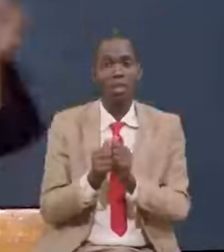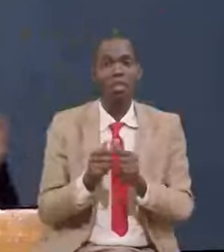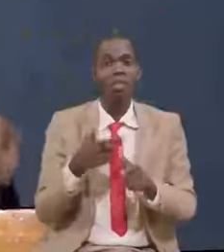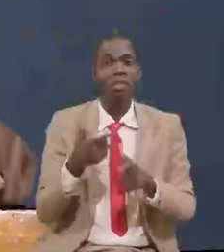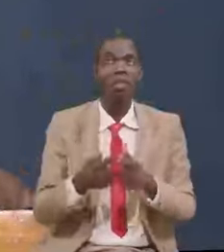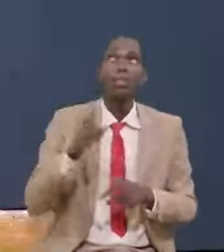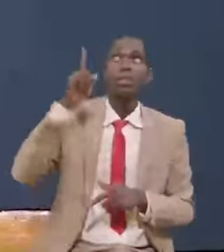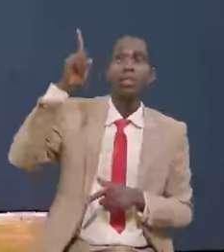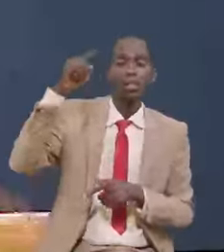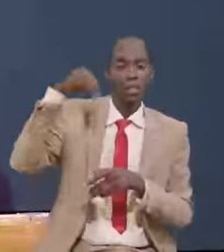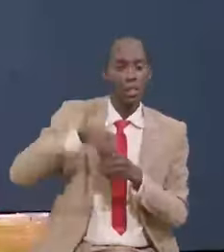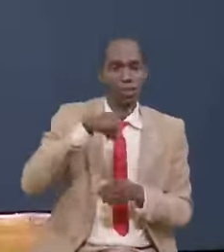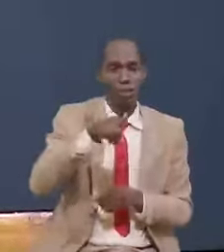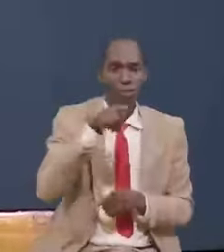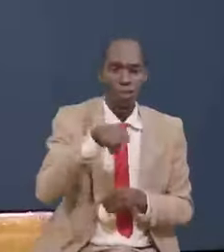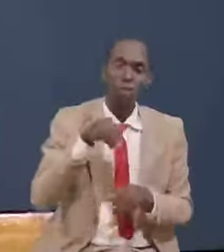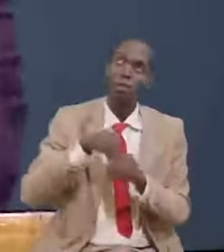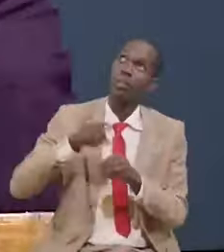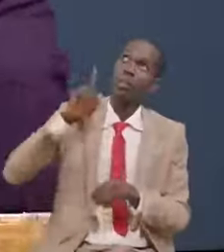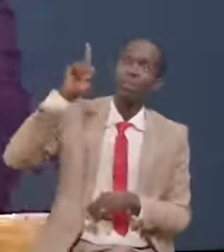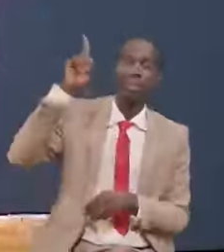Et lui en toi et toi en lui.